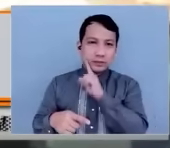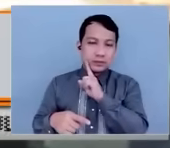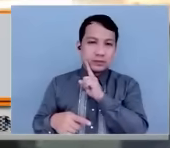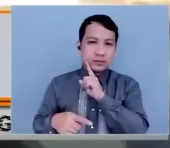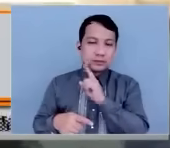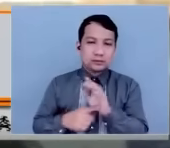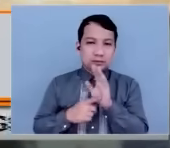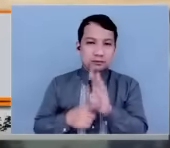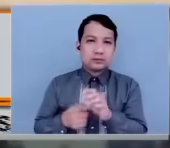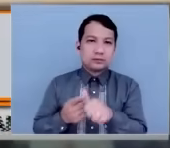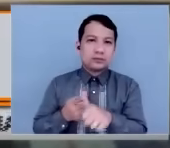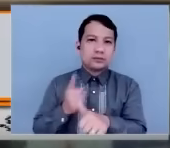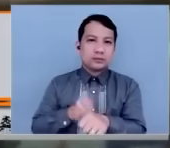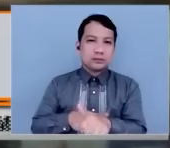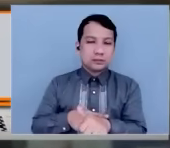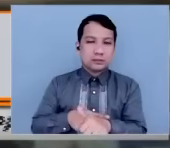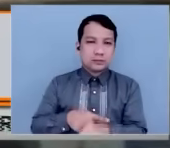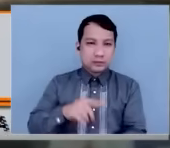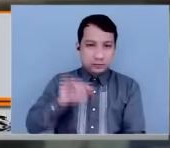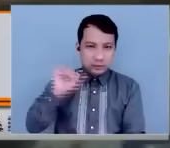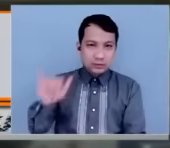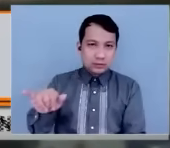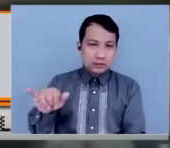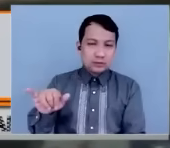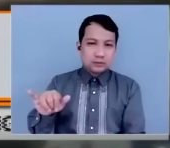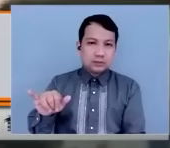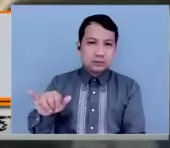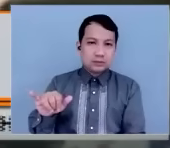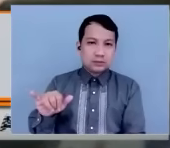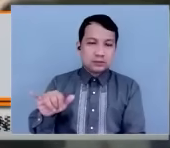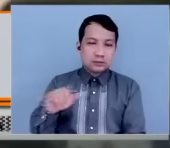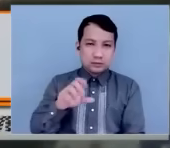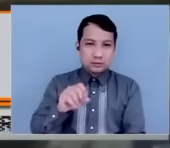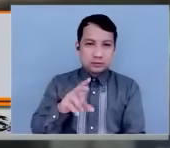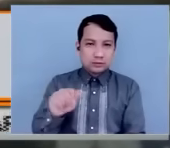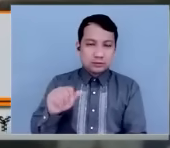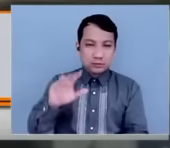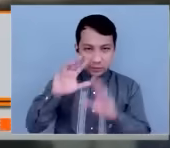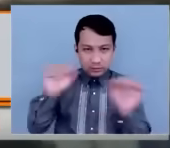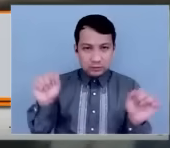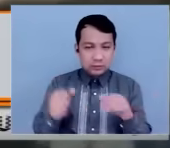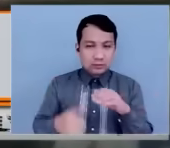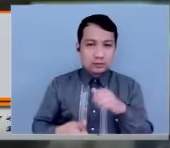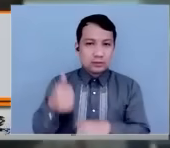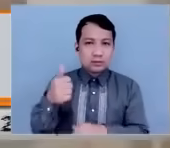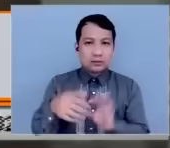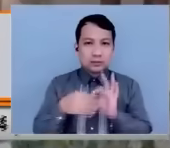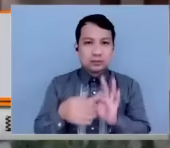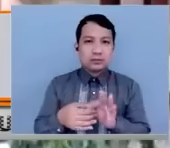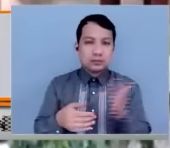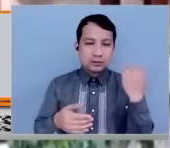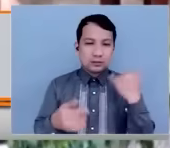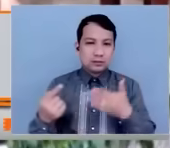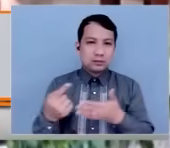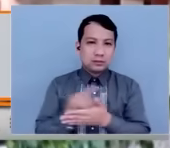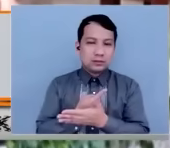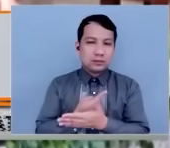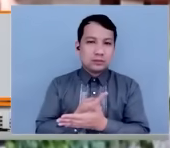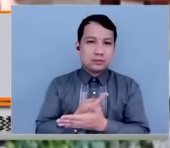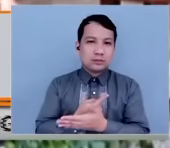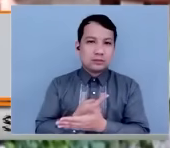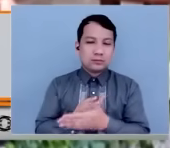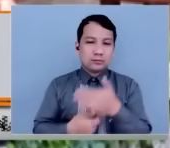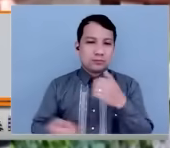beses na umabsent ang b presidente sa SONA ng Pangulo nauna na rin niyang sinabi noong nakaraang linggo kanina bago pa man